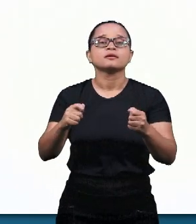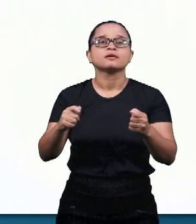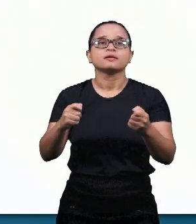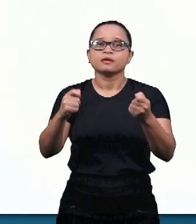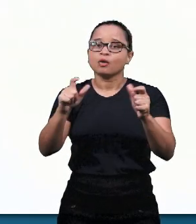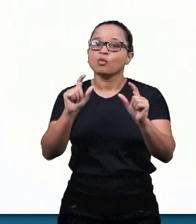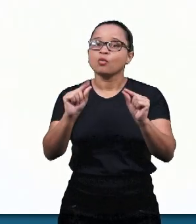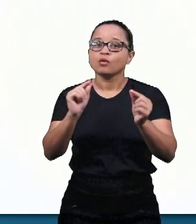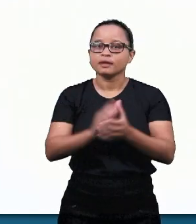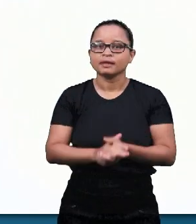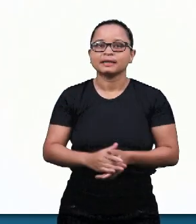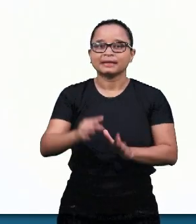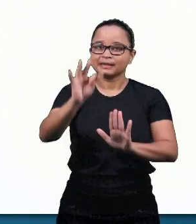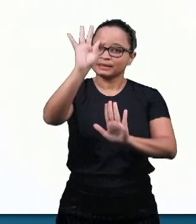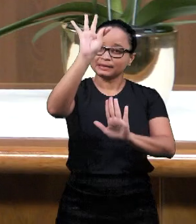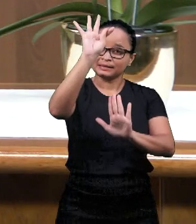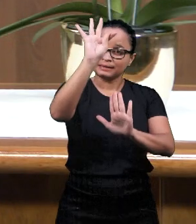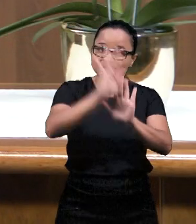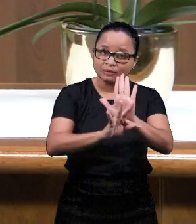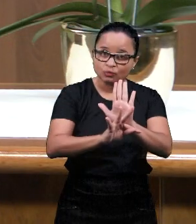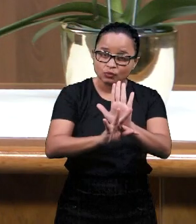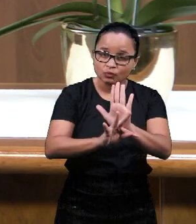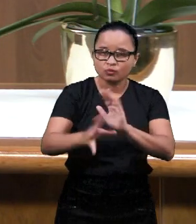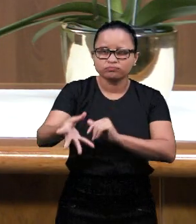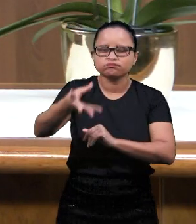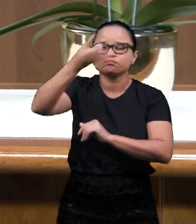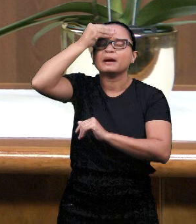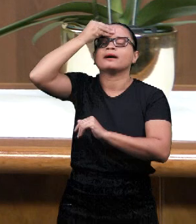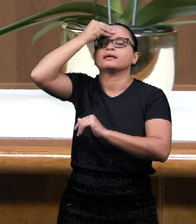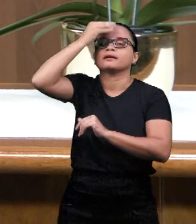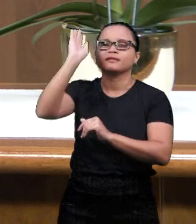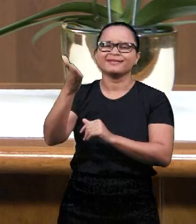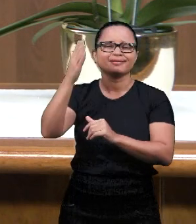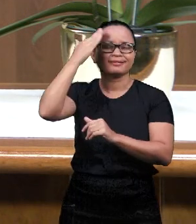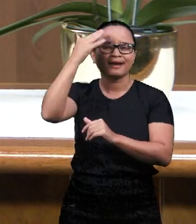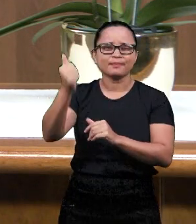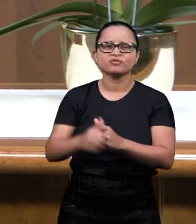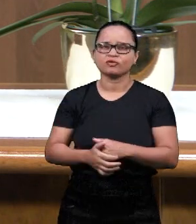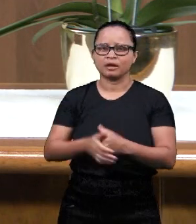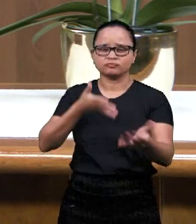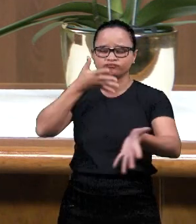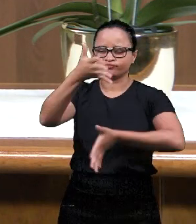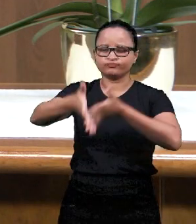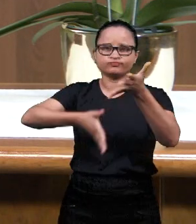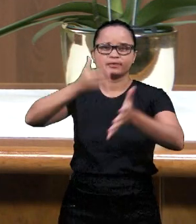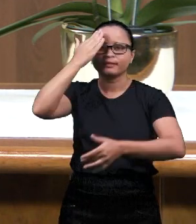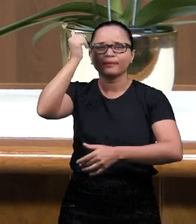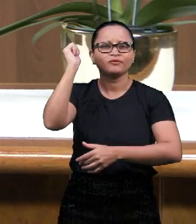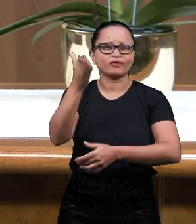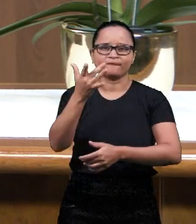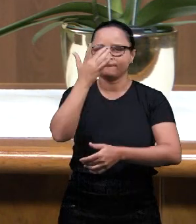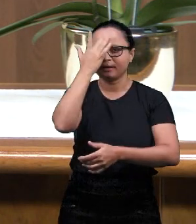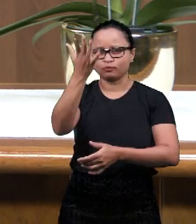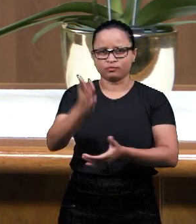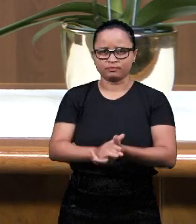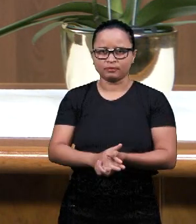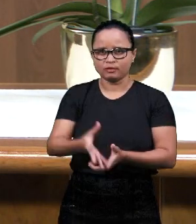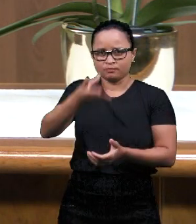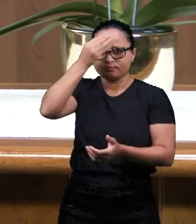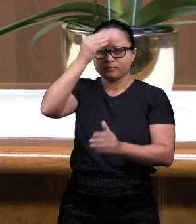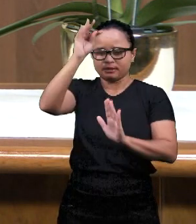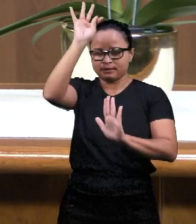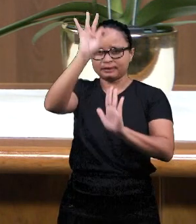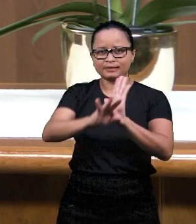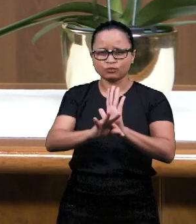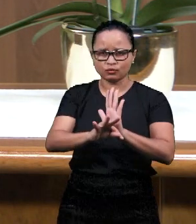par cœur. Par cœur signifie appris par cœur. Vous avez ça dans la pointe de la langue. Un texte